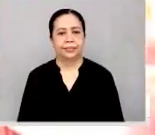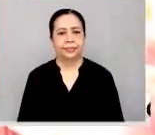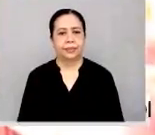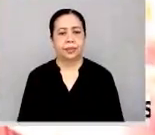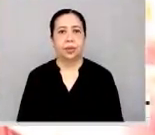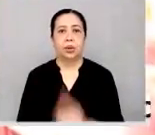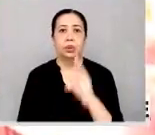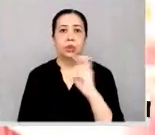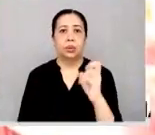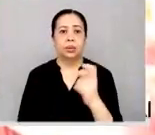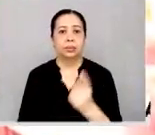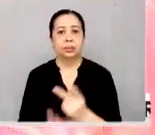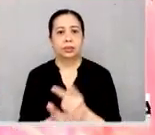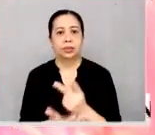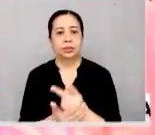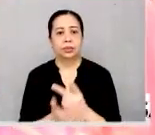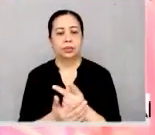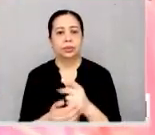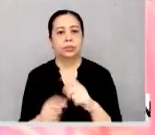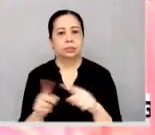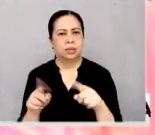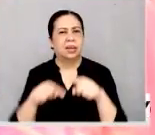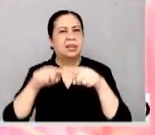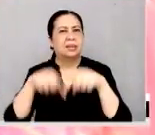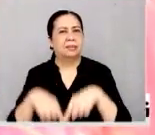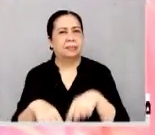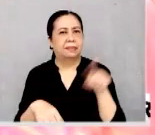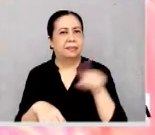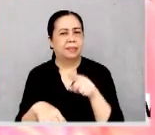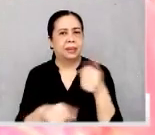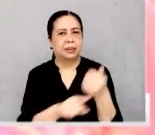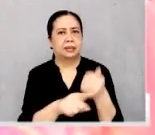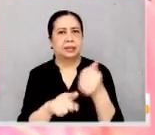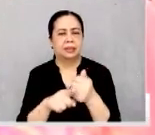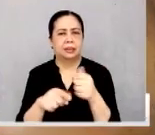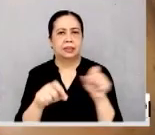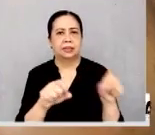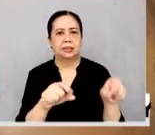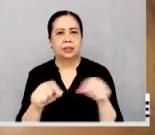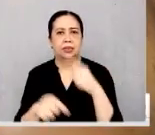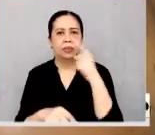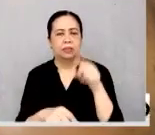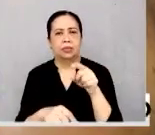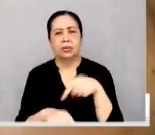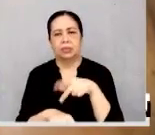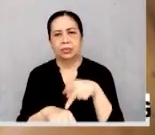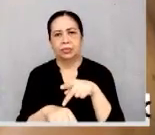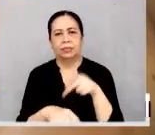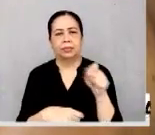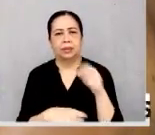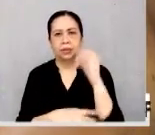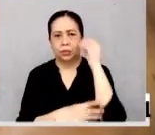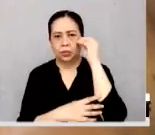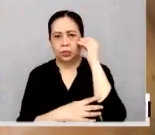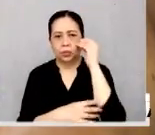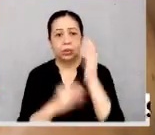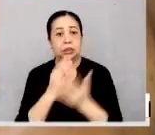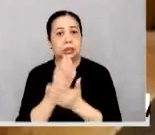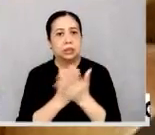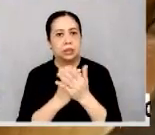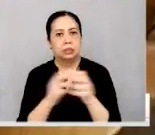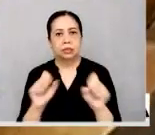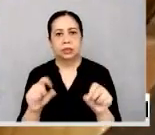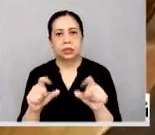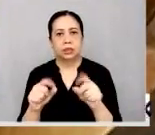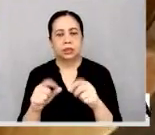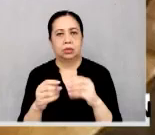200 pesos ang per kilo, pero depende yan sa mga tindahan para sa lokal na pulang sibuyas. May ilan din kasing nagbebenta